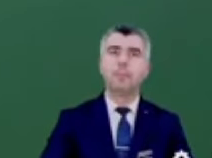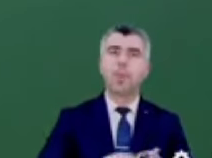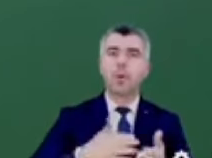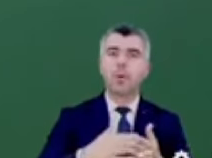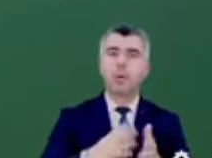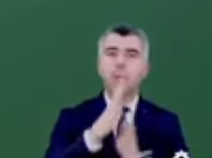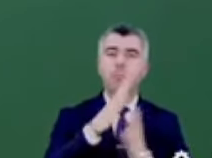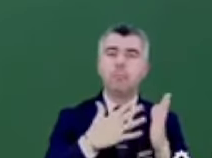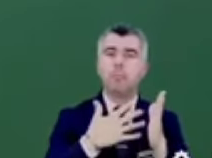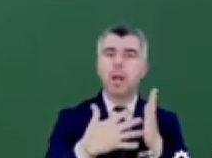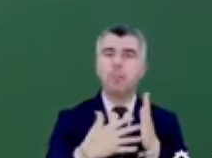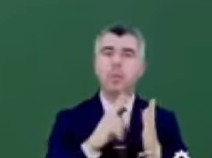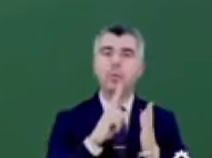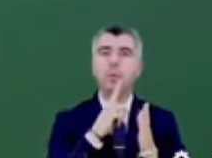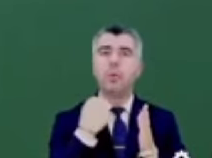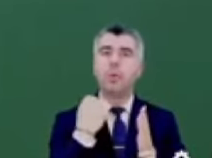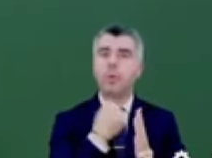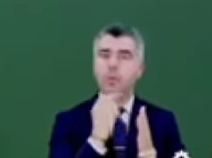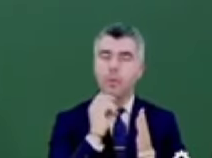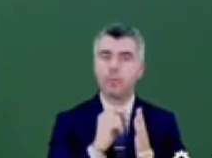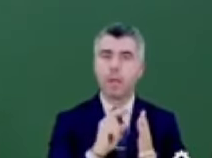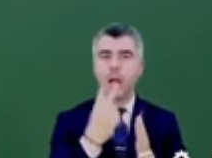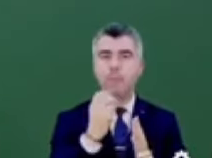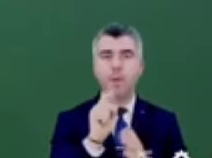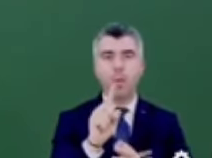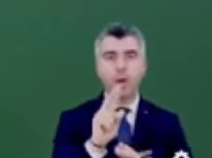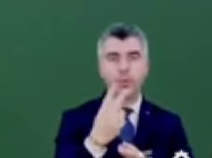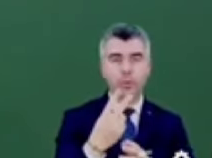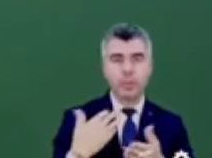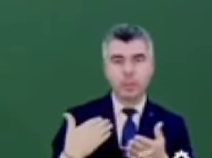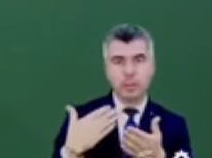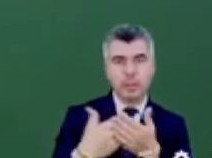البرنامج الحكومي 2021